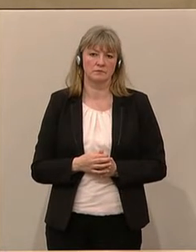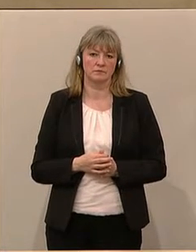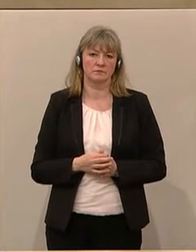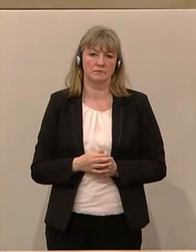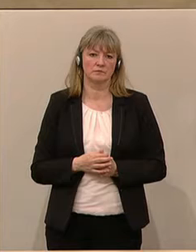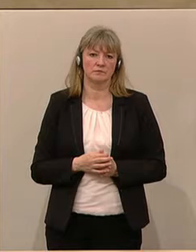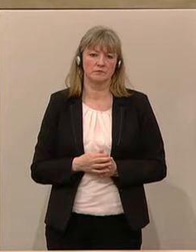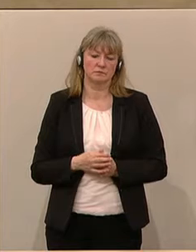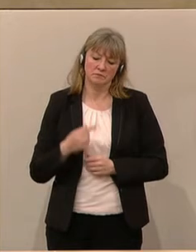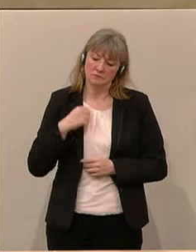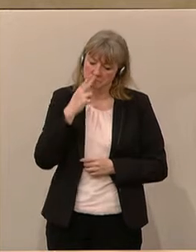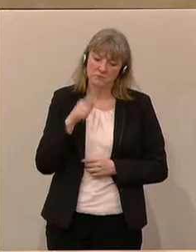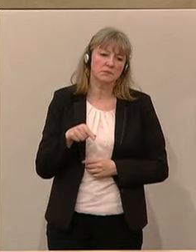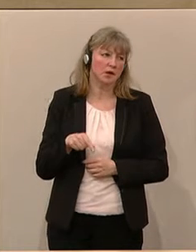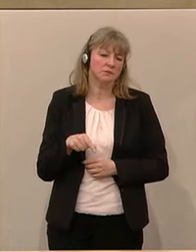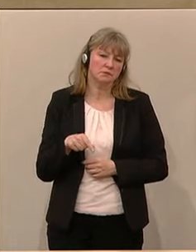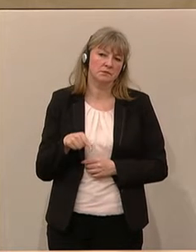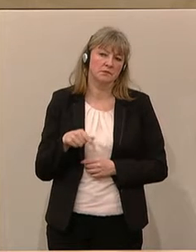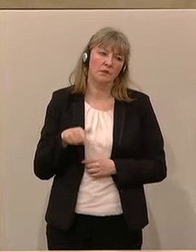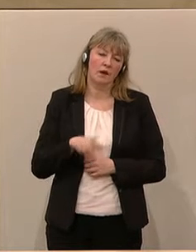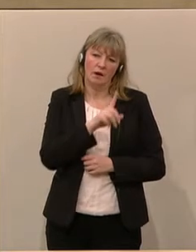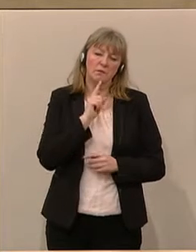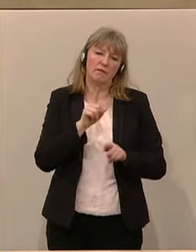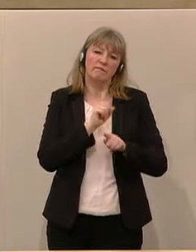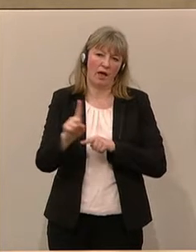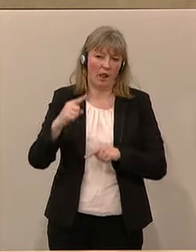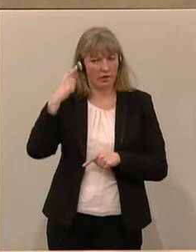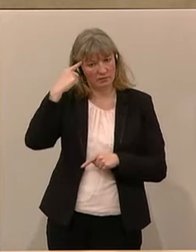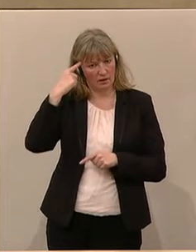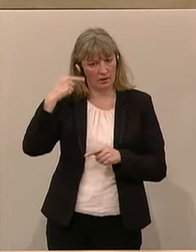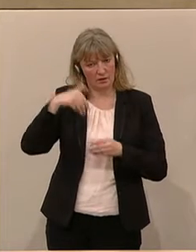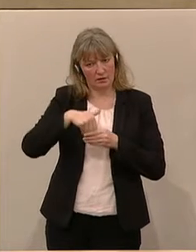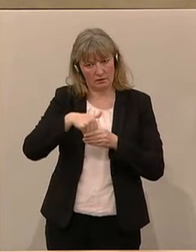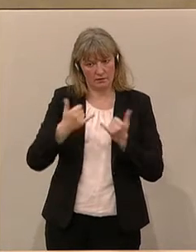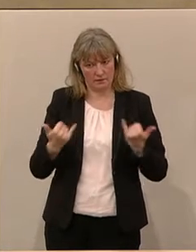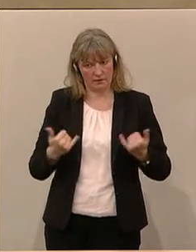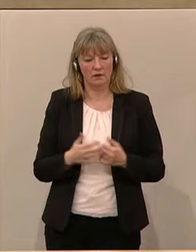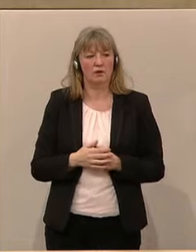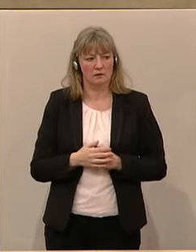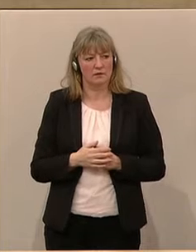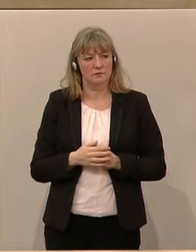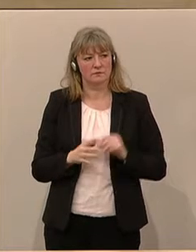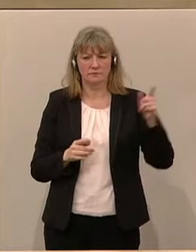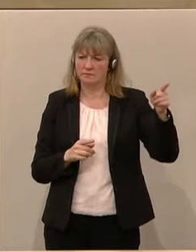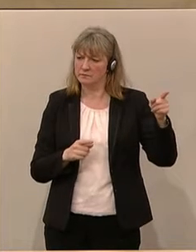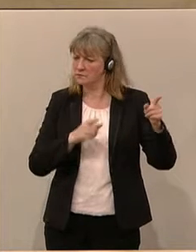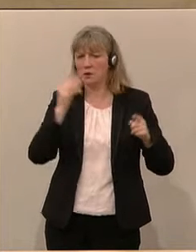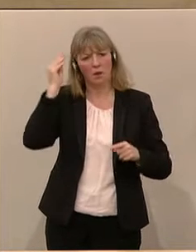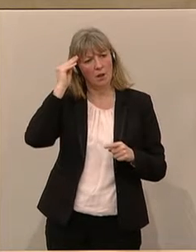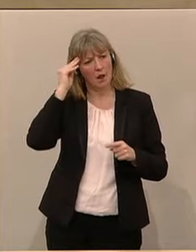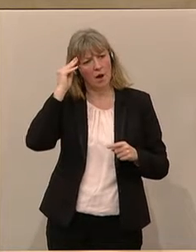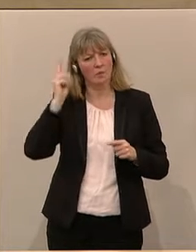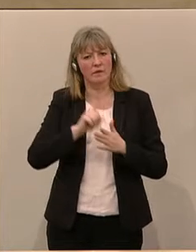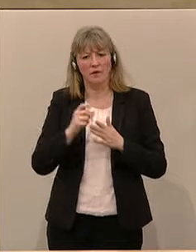irgendwo meines Erachtens ein Fehler im Denkaufbau dieser Kulissen vor bei Ihnen, wenn Sie glauben, der Output